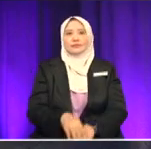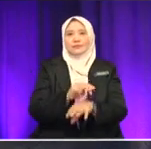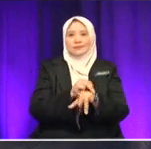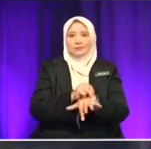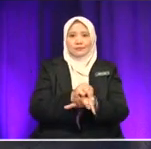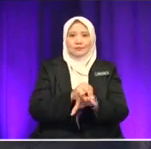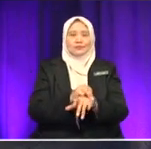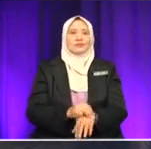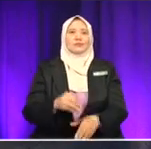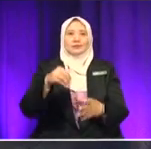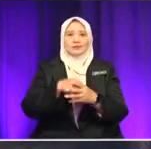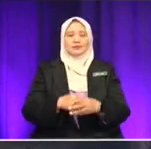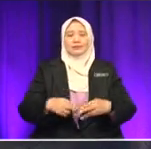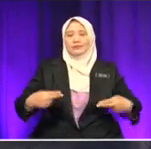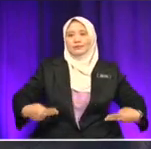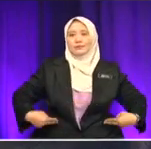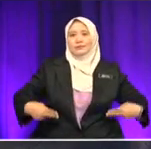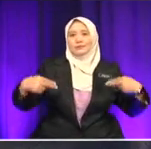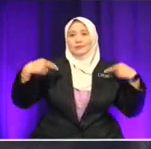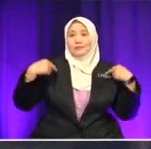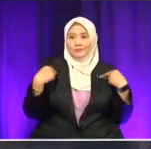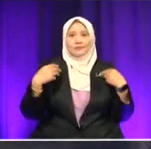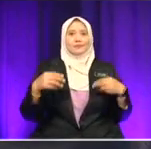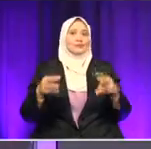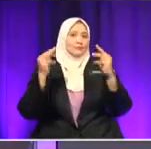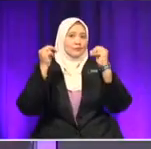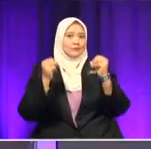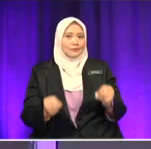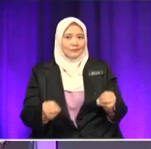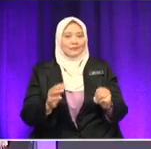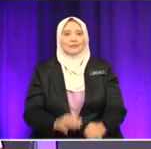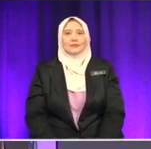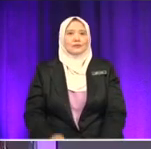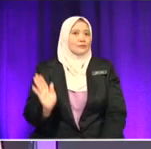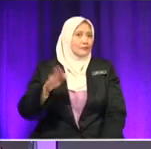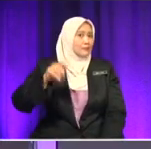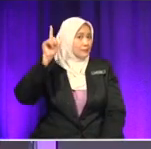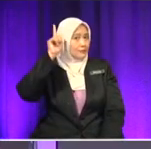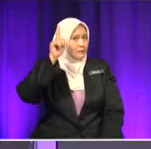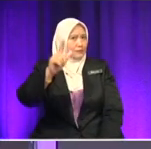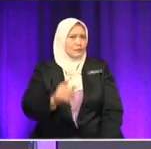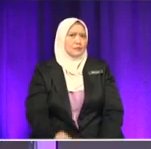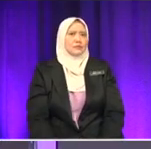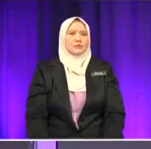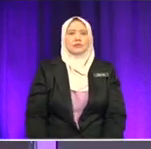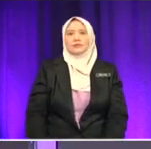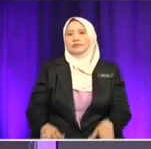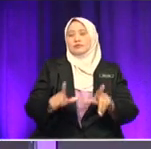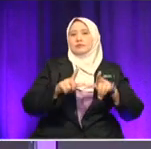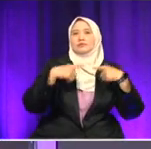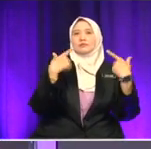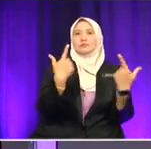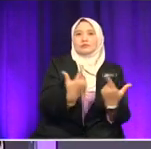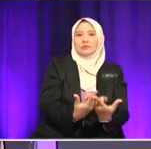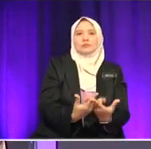dalam kehidupan manusia. Baik, jom kita mulakan. Silakan cikgu. Okey. Mari kita lihat dahulu ya, iaitu pengelasan